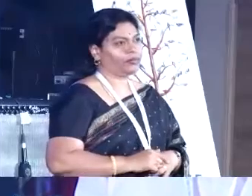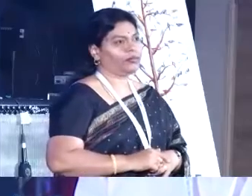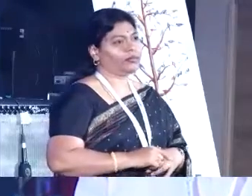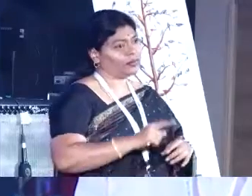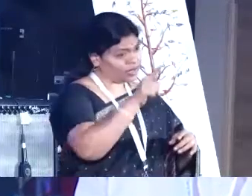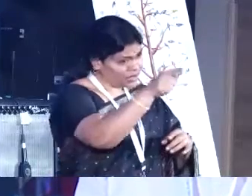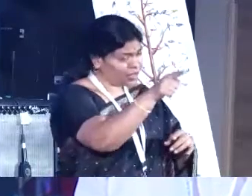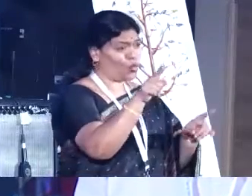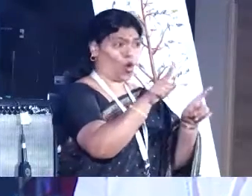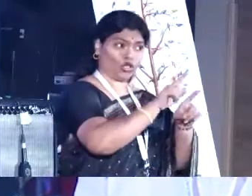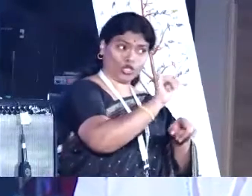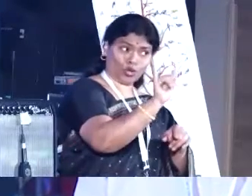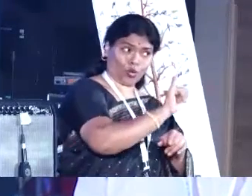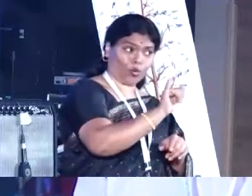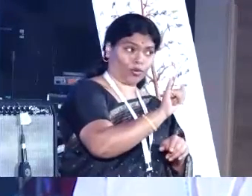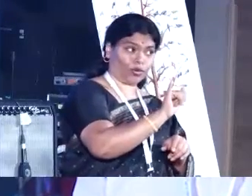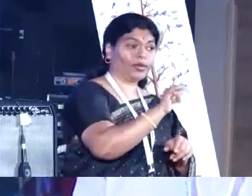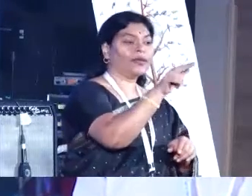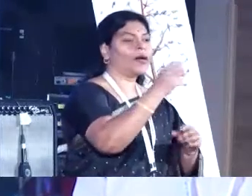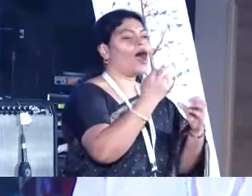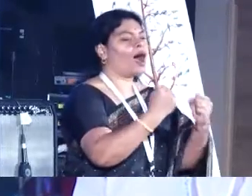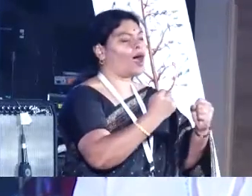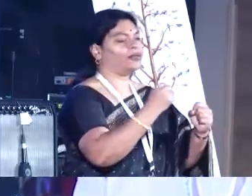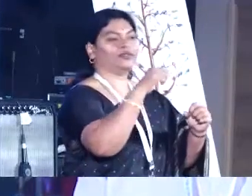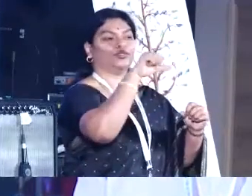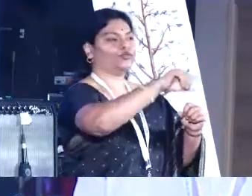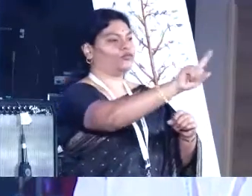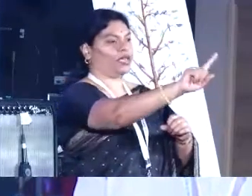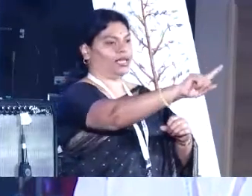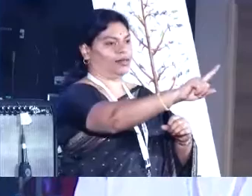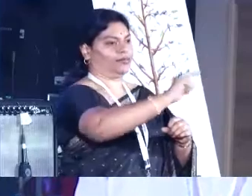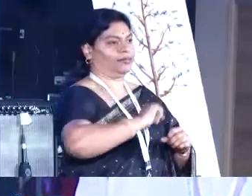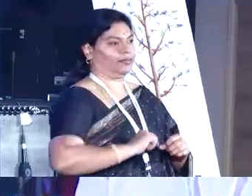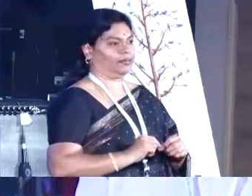आप लोग भी हिम्मत मत हारिए।